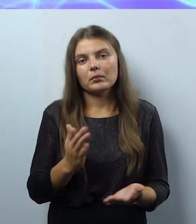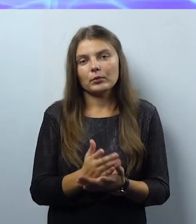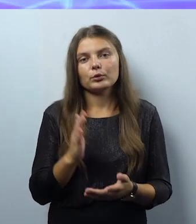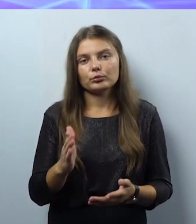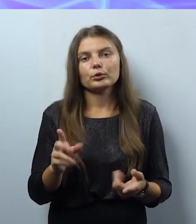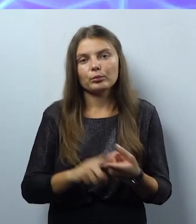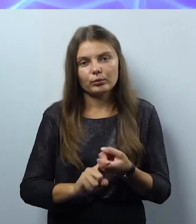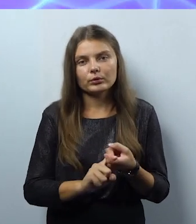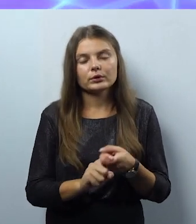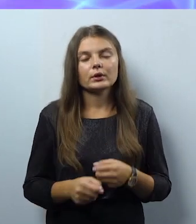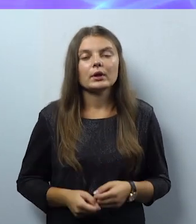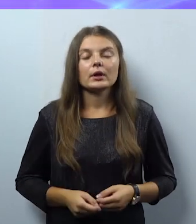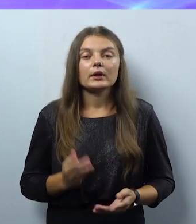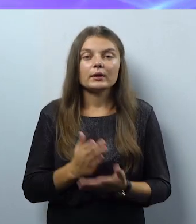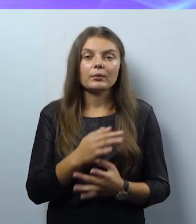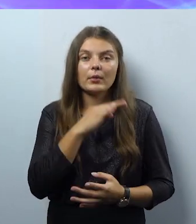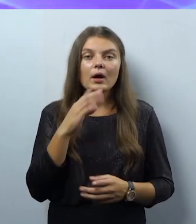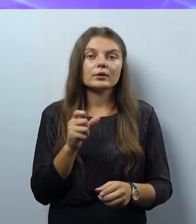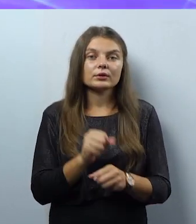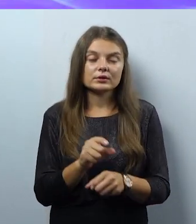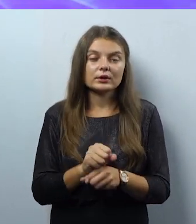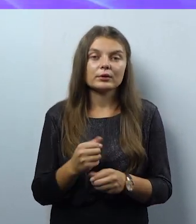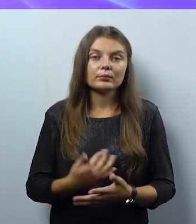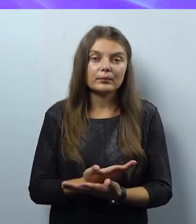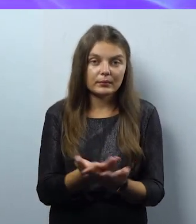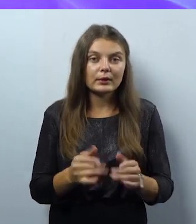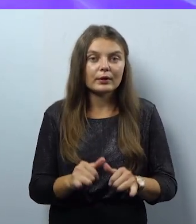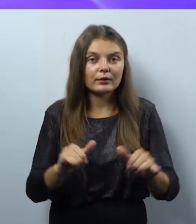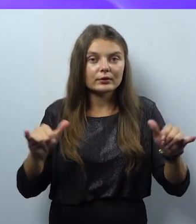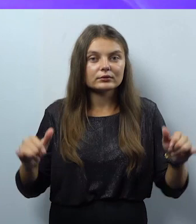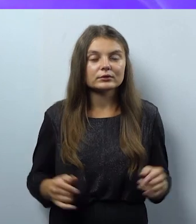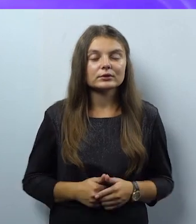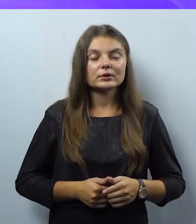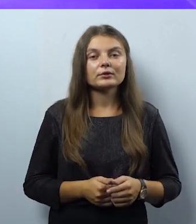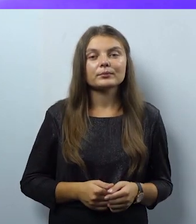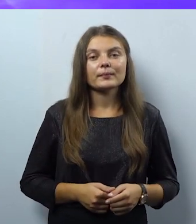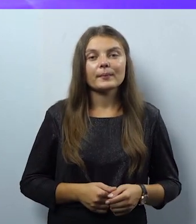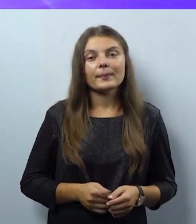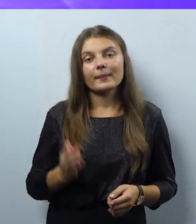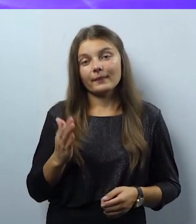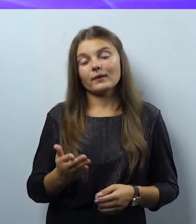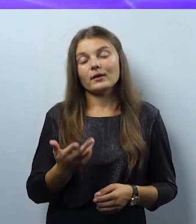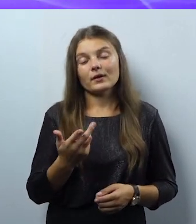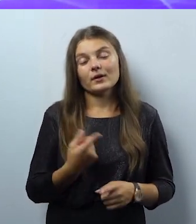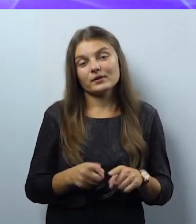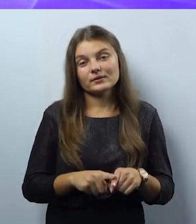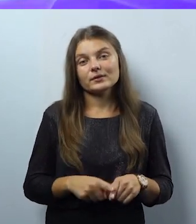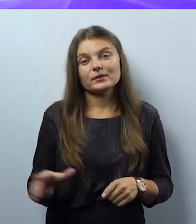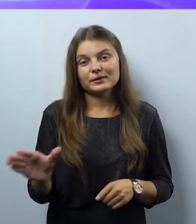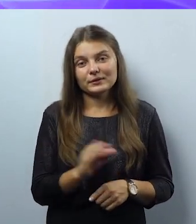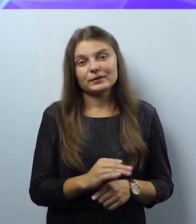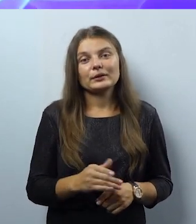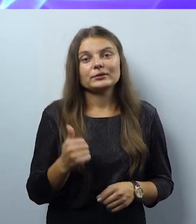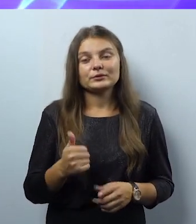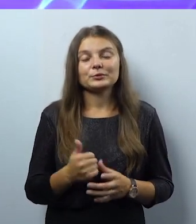дуже багато нових завдань, ми вчимося, розвиваємося. І так, як ми пройшли цей етап, так само і пройде вторинка, і все налагодиться. Ну, і тут я